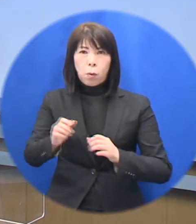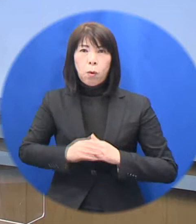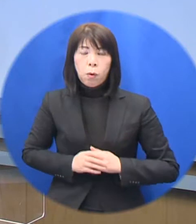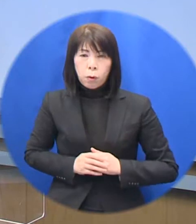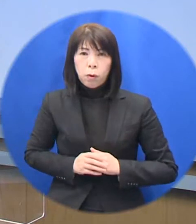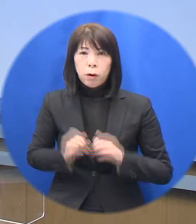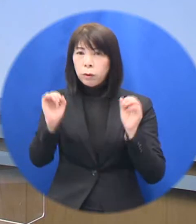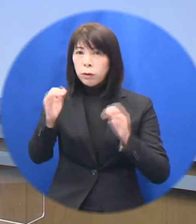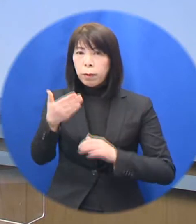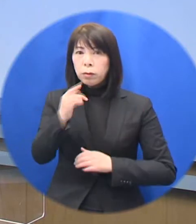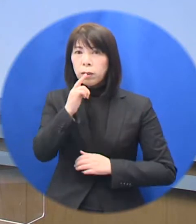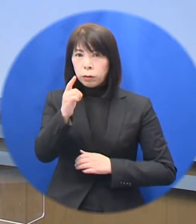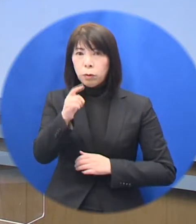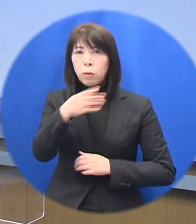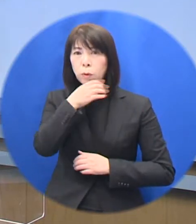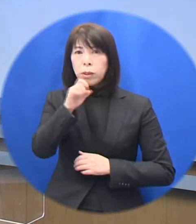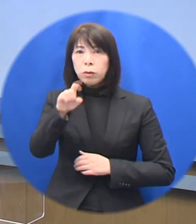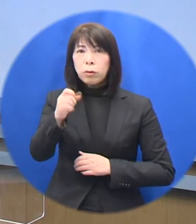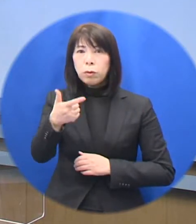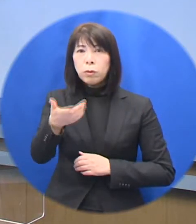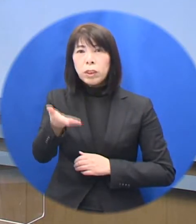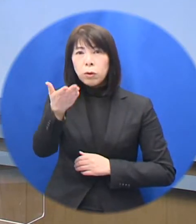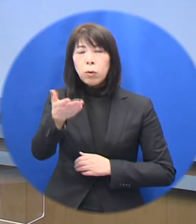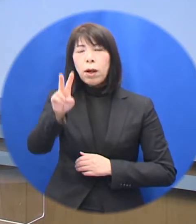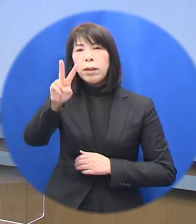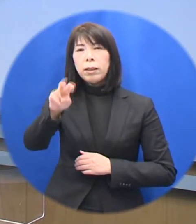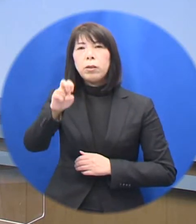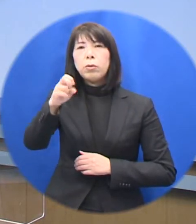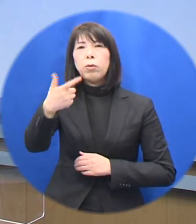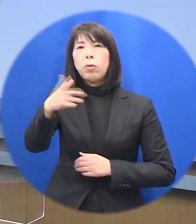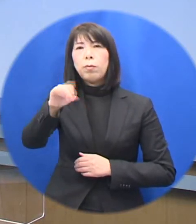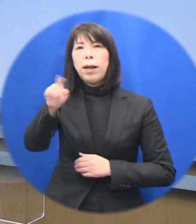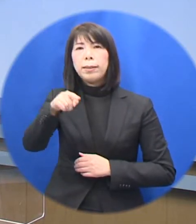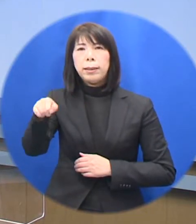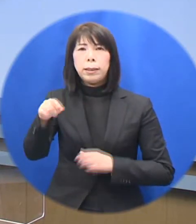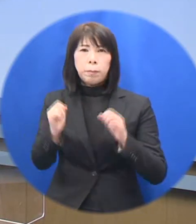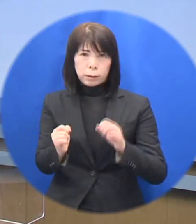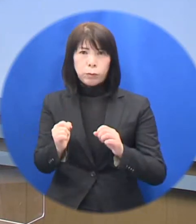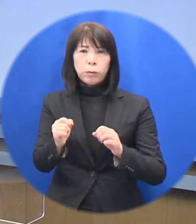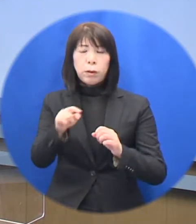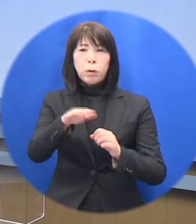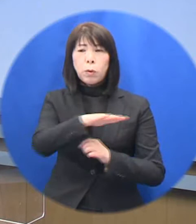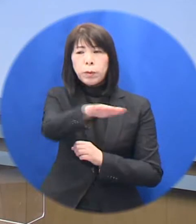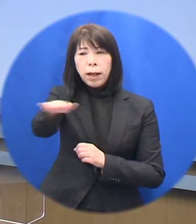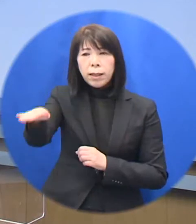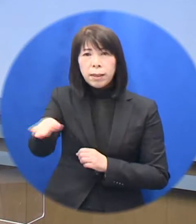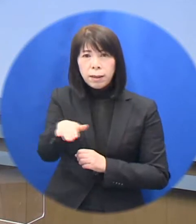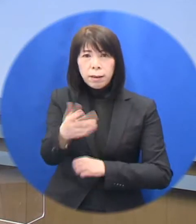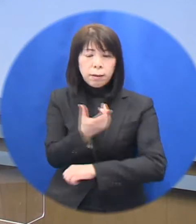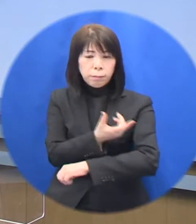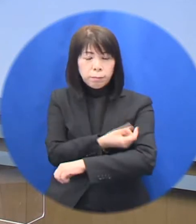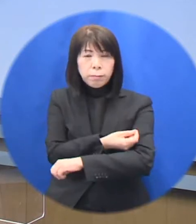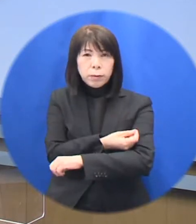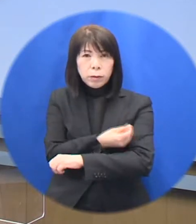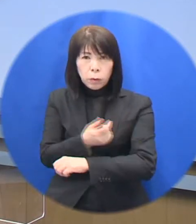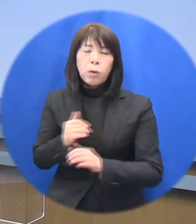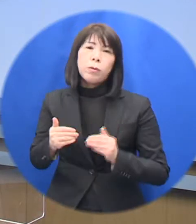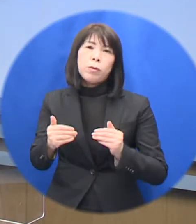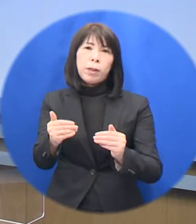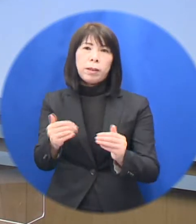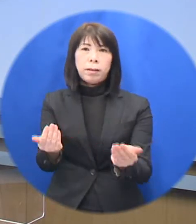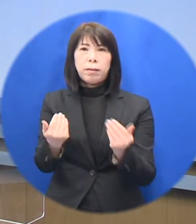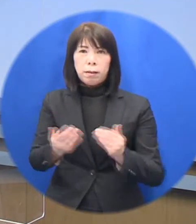てもですね、16歳以上の方26万人いるんですね。でその方たち全員が対象になるというですね、非常に大きな予防接種であると同時